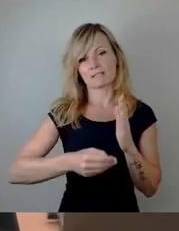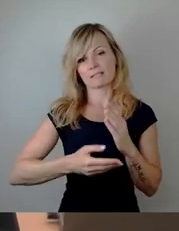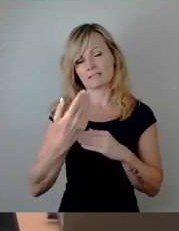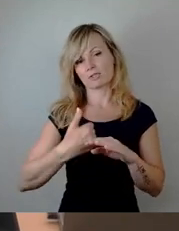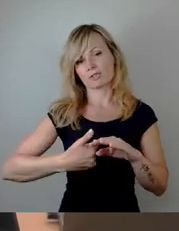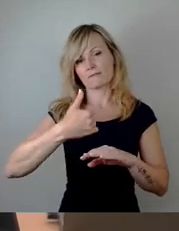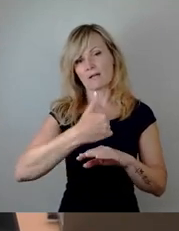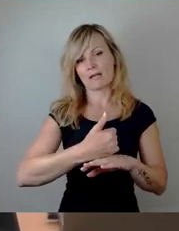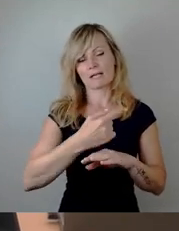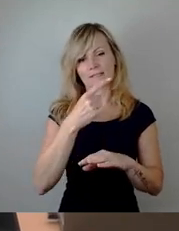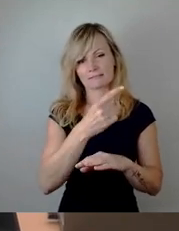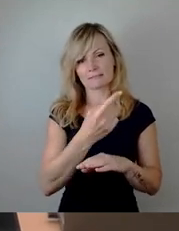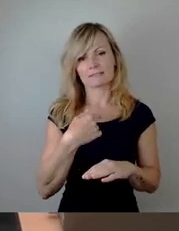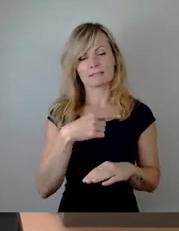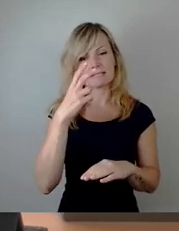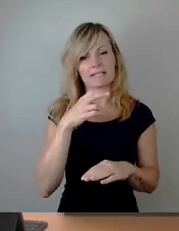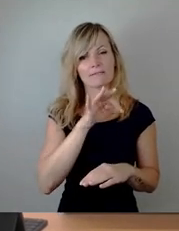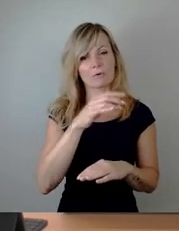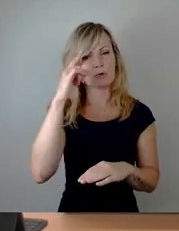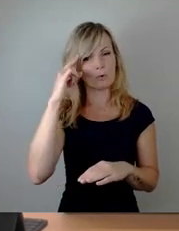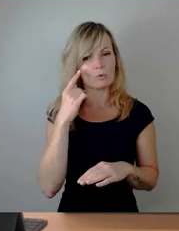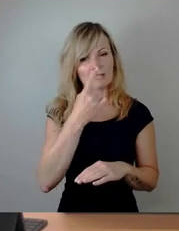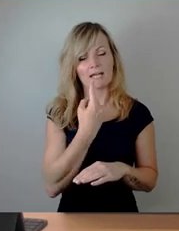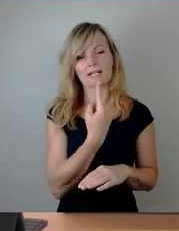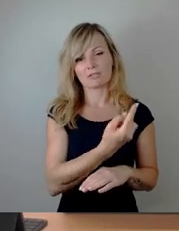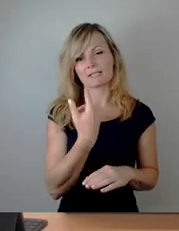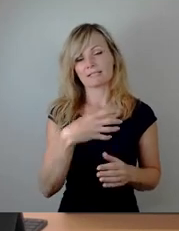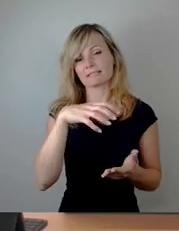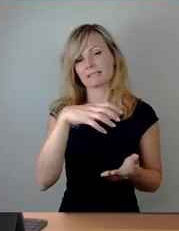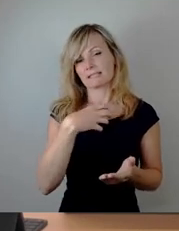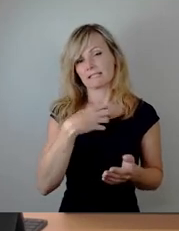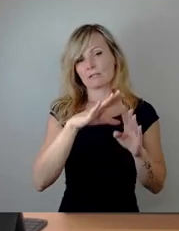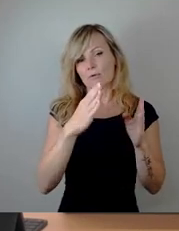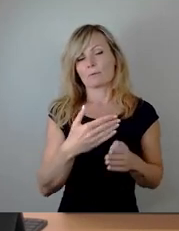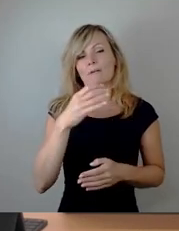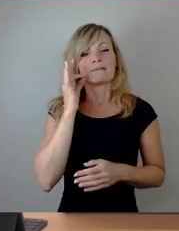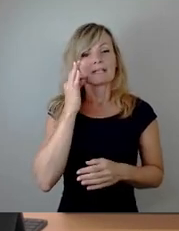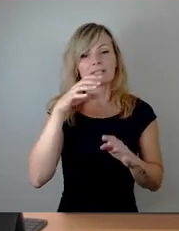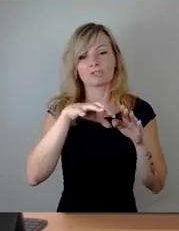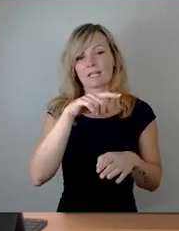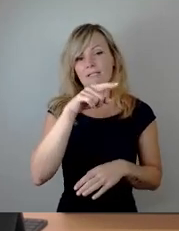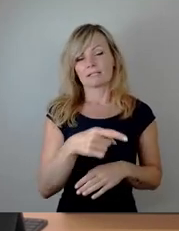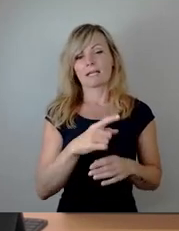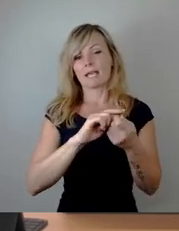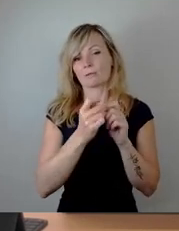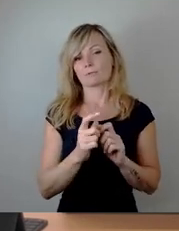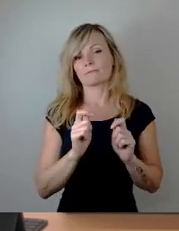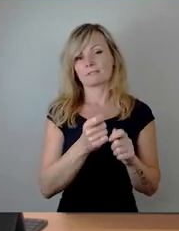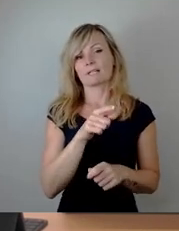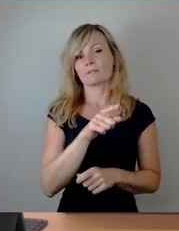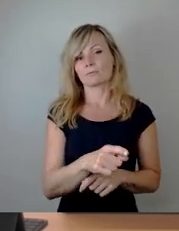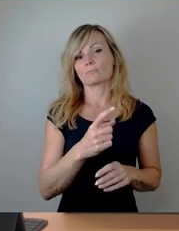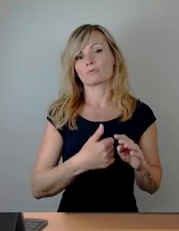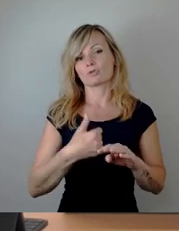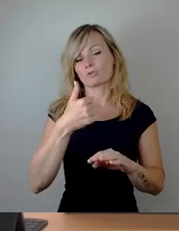Klinik für Neurologie des Eigenbetriebes Städtisches Klinikum Dresden Standort Friedrichstadt gemäß Änderungsvertrag zum Chefarztdienstvertrag zur Kenntnis